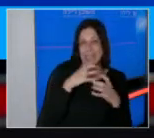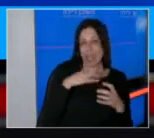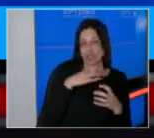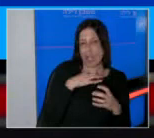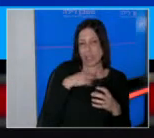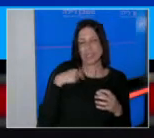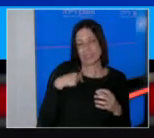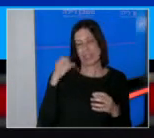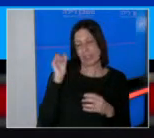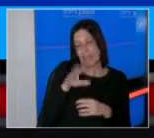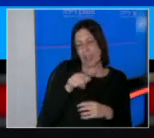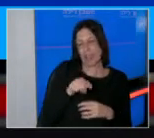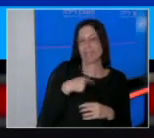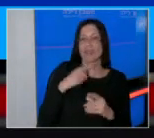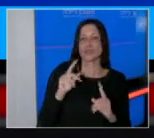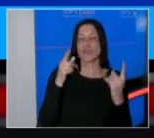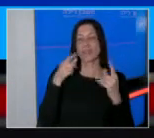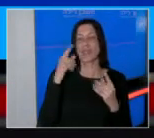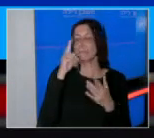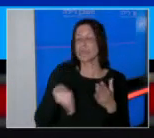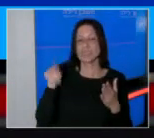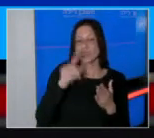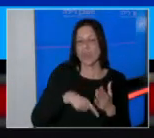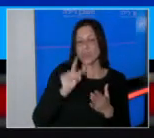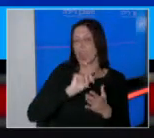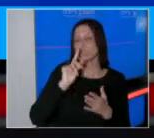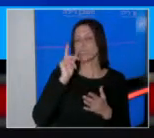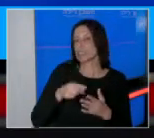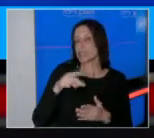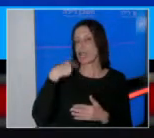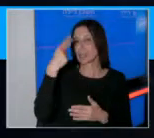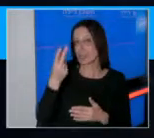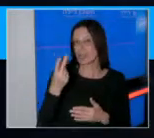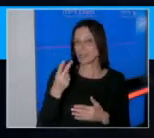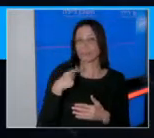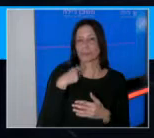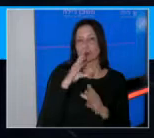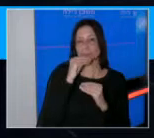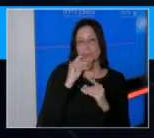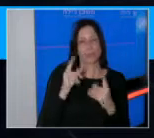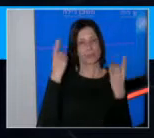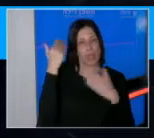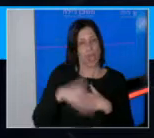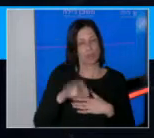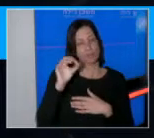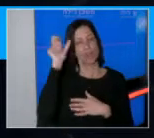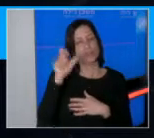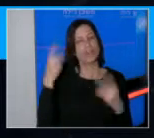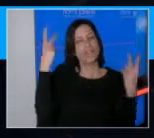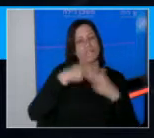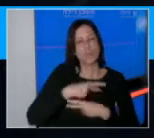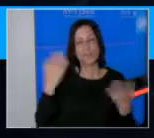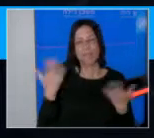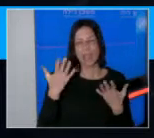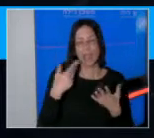באה. ותופעות כאלה הן פסולות, הן לא אמורות להיות קיימות. בואי נדבר על המקרה האחרון, כדי שאנשים יבינו מה קרה שם.